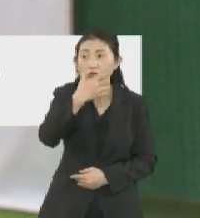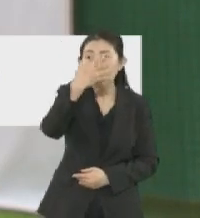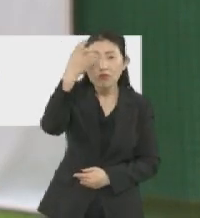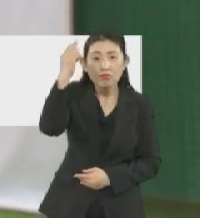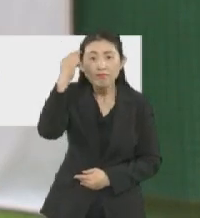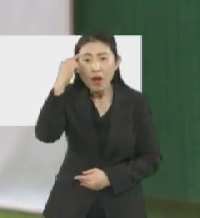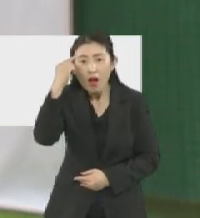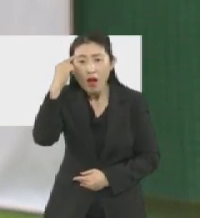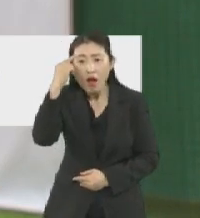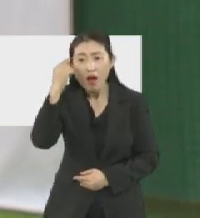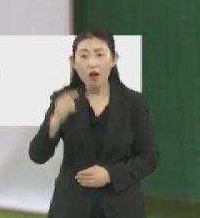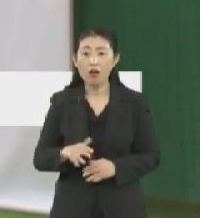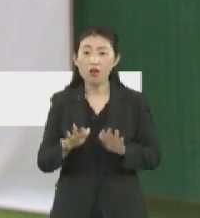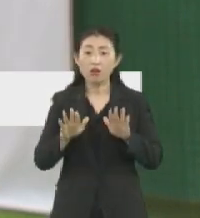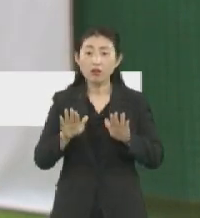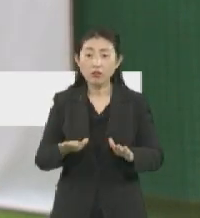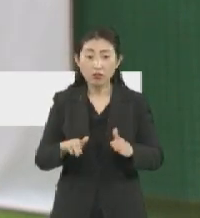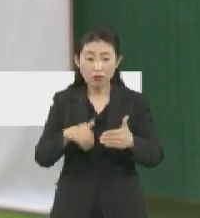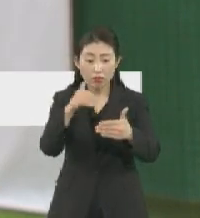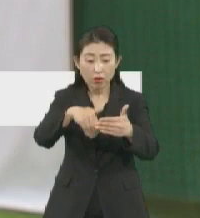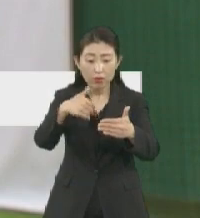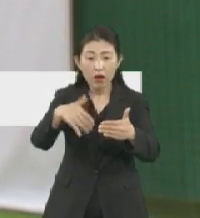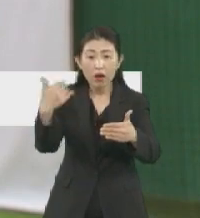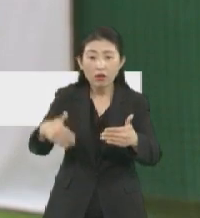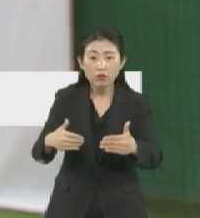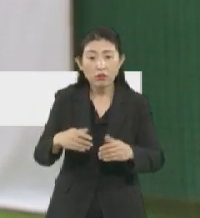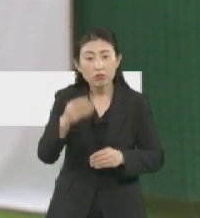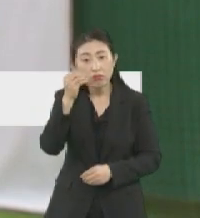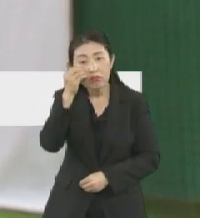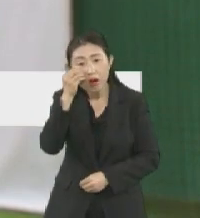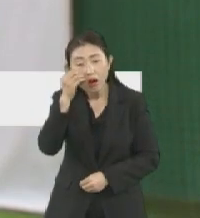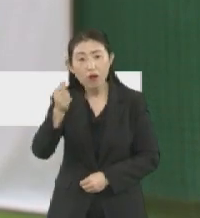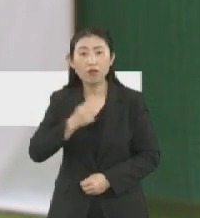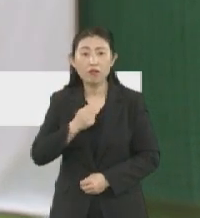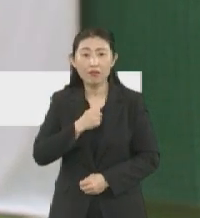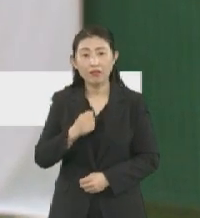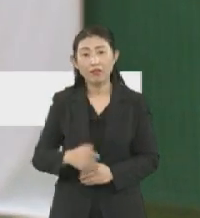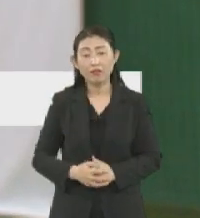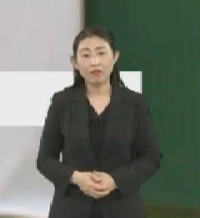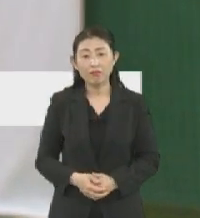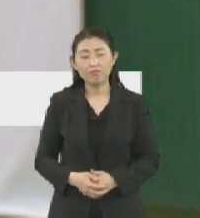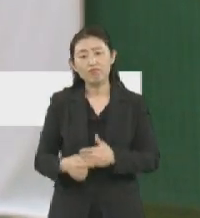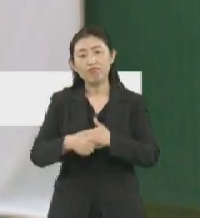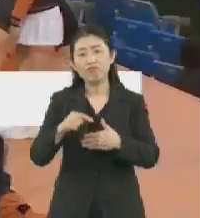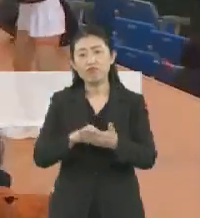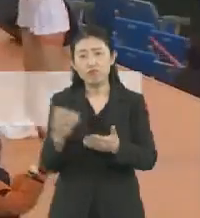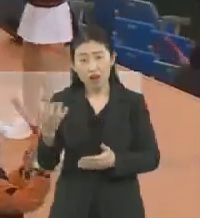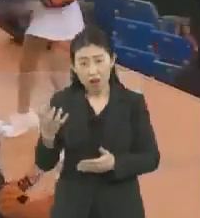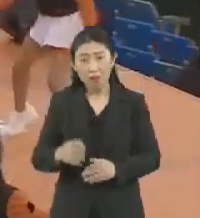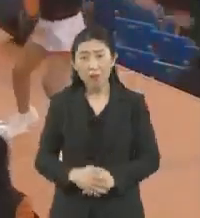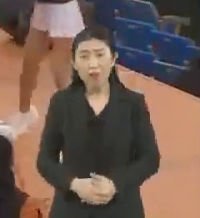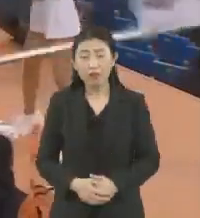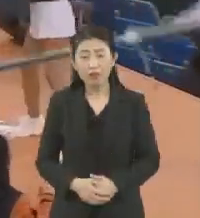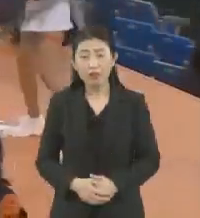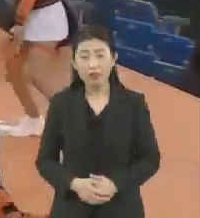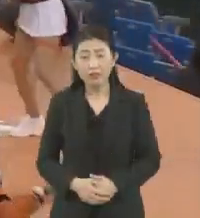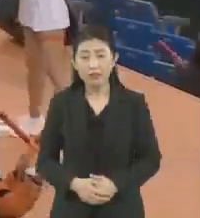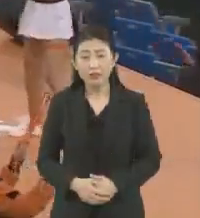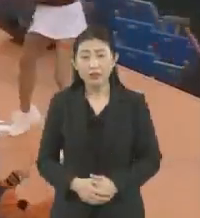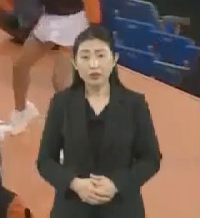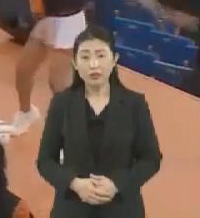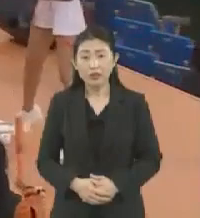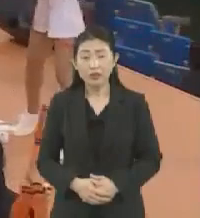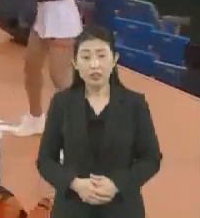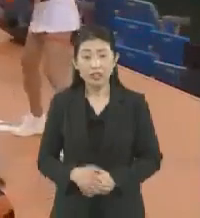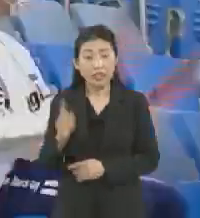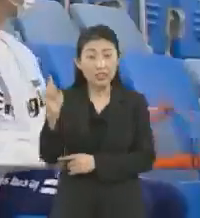저도 생각을 하고 있거든요. 근데 안 되고 있으니까 정말 답답하고 뭐 마음이 아프죠 뭐. 프로야구 개막을 앞둔